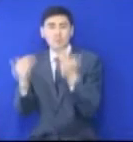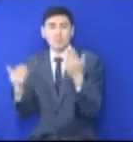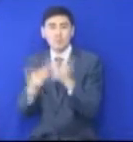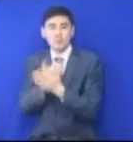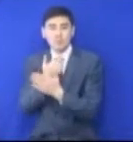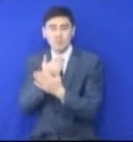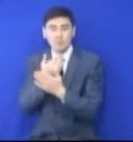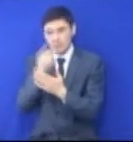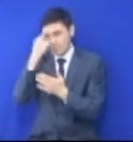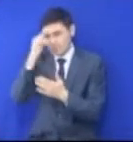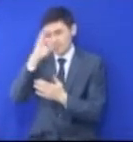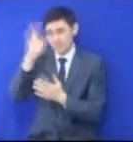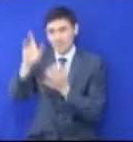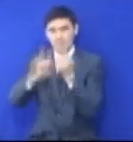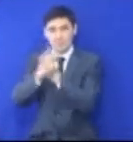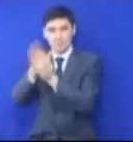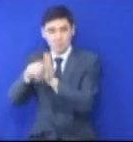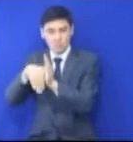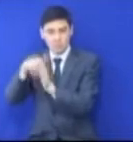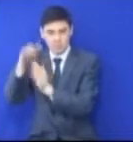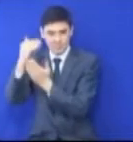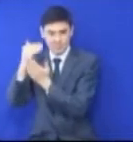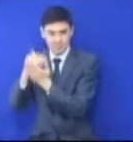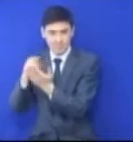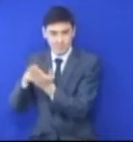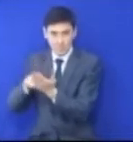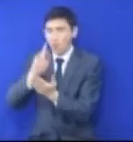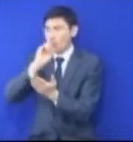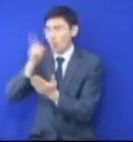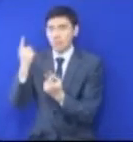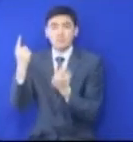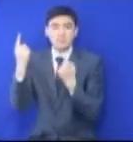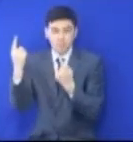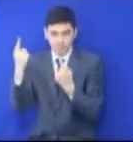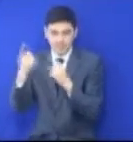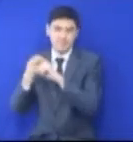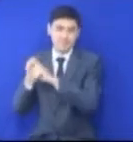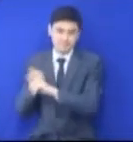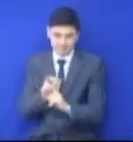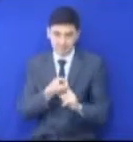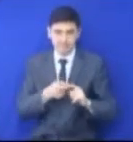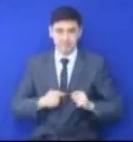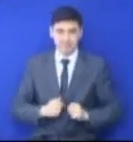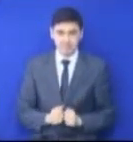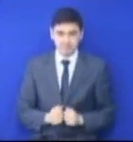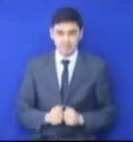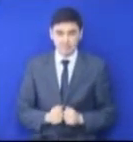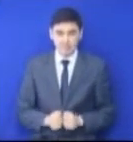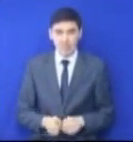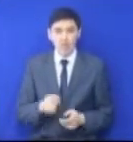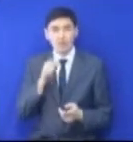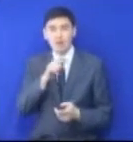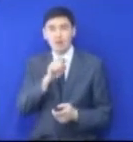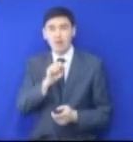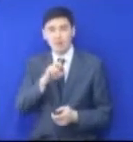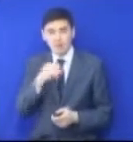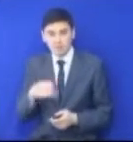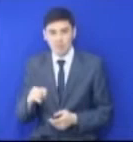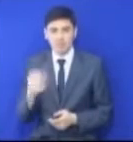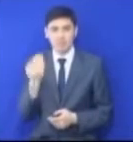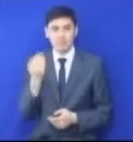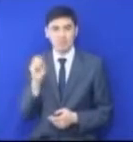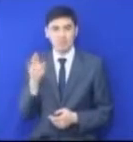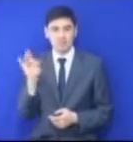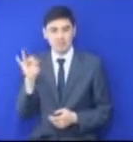проекта был организован ряд мероприятий, посвященных жизни и творчеству Абая Кунанбаева, а также возрождению национальных ценностей. Завершился форум